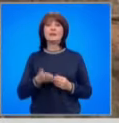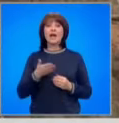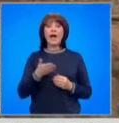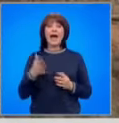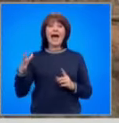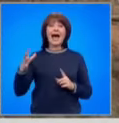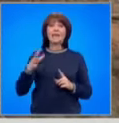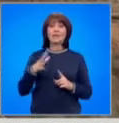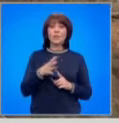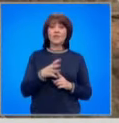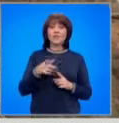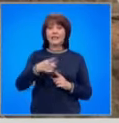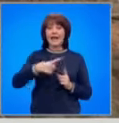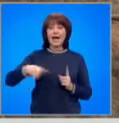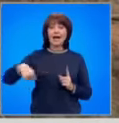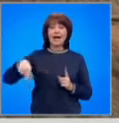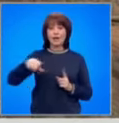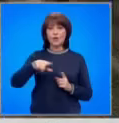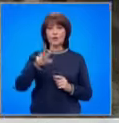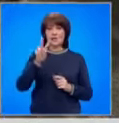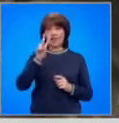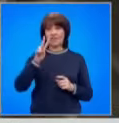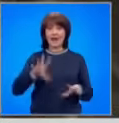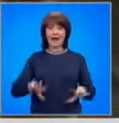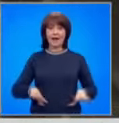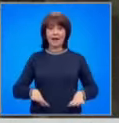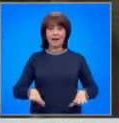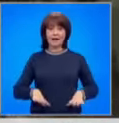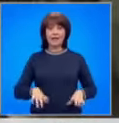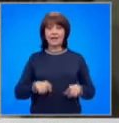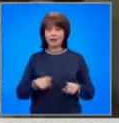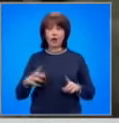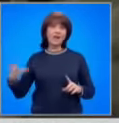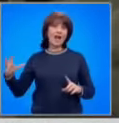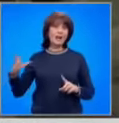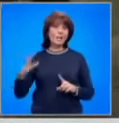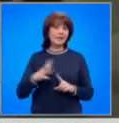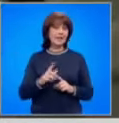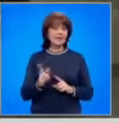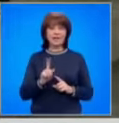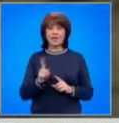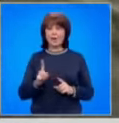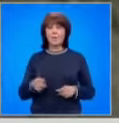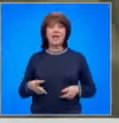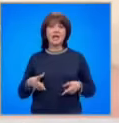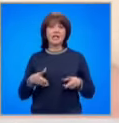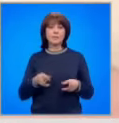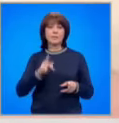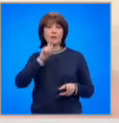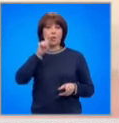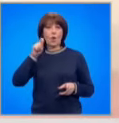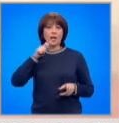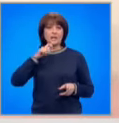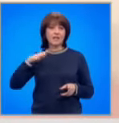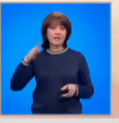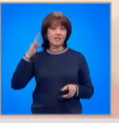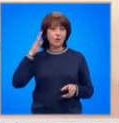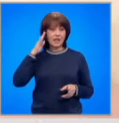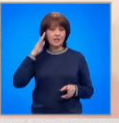са Черкаска област и град Хмелницки. Зеленски каза, че подобни нападения няма да спрат украинското настъпление.